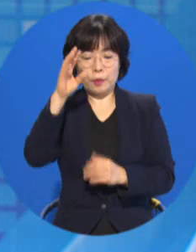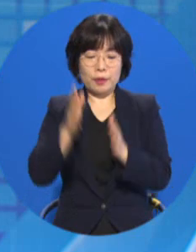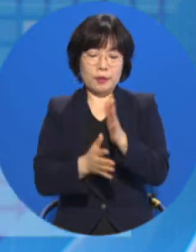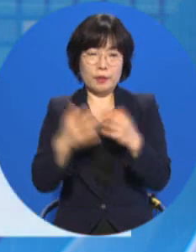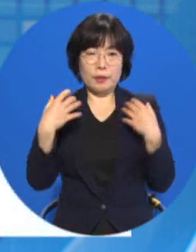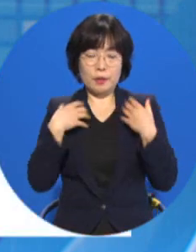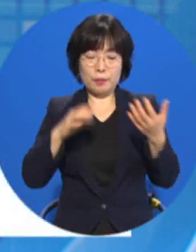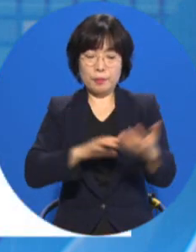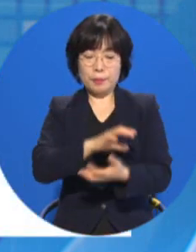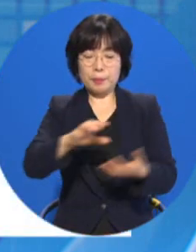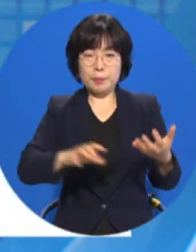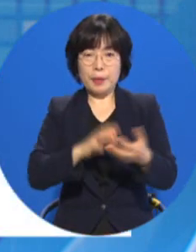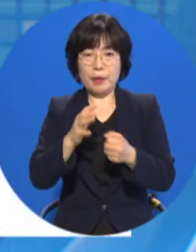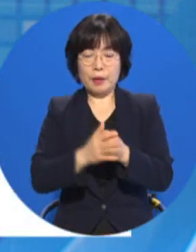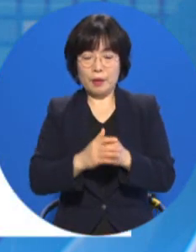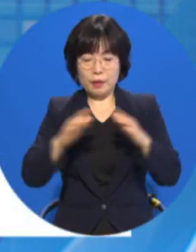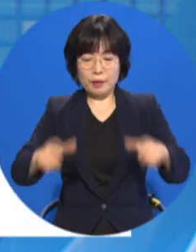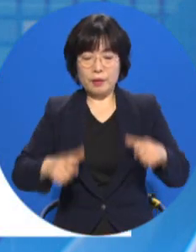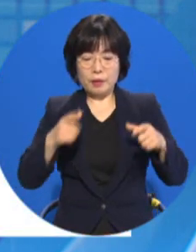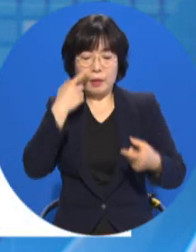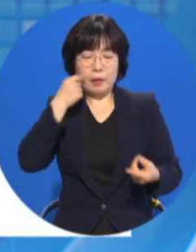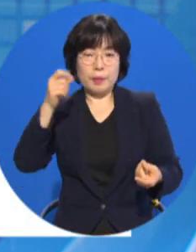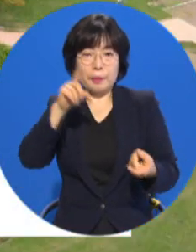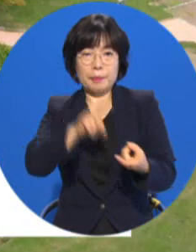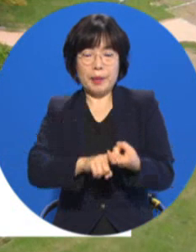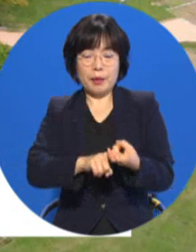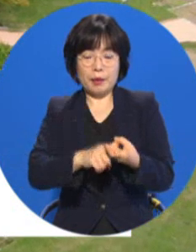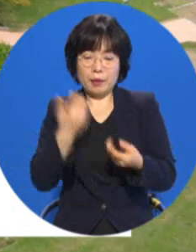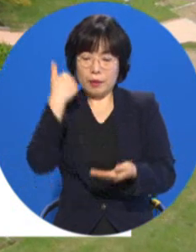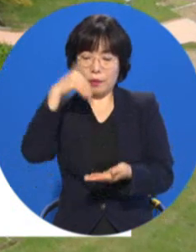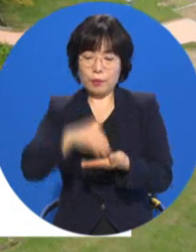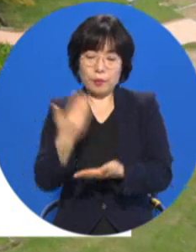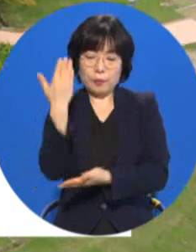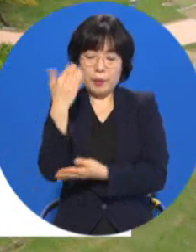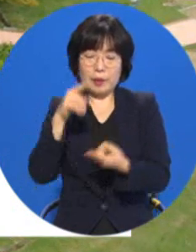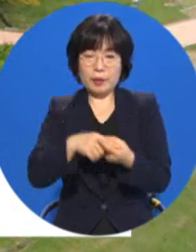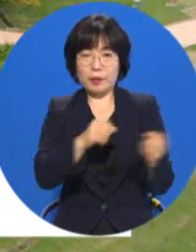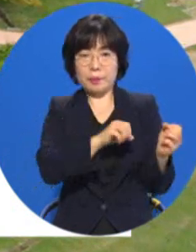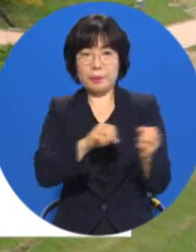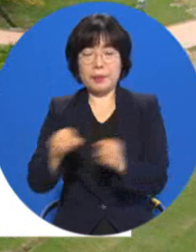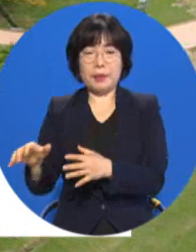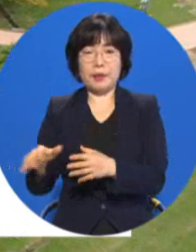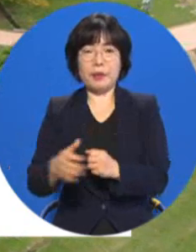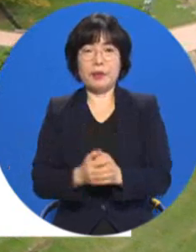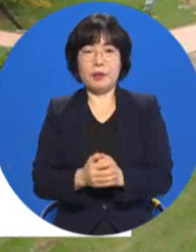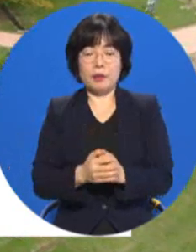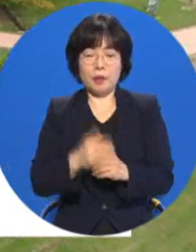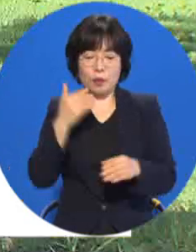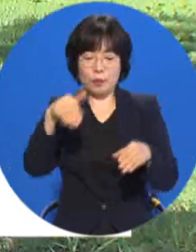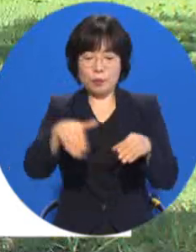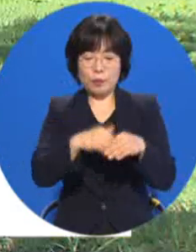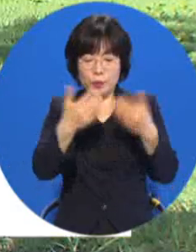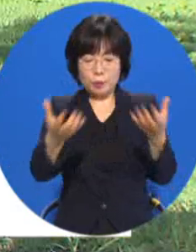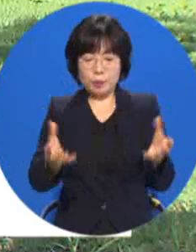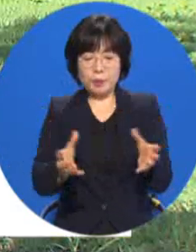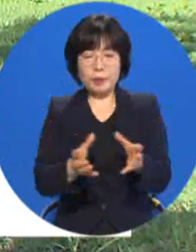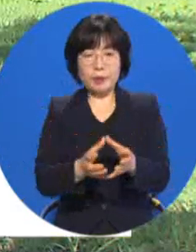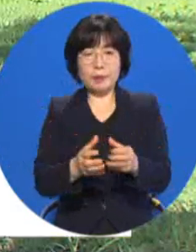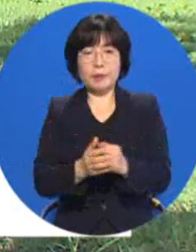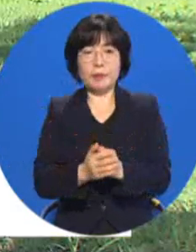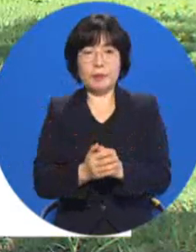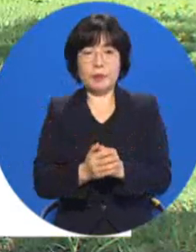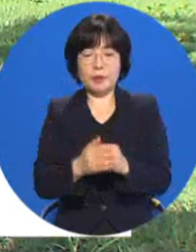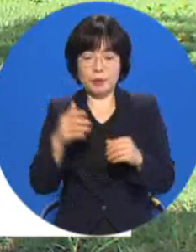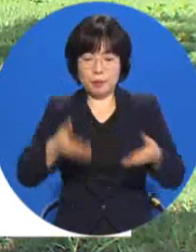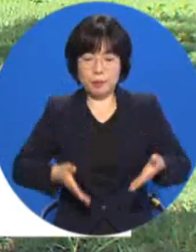광양시가 논란이 되어왔던 관내 친일 인물들의 비석들을 정비합니다. 광양시 문화유산보호관리위원회는